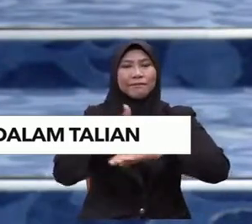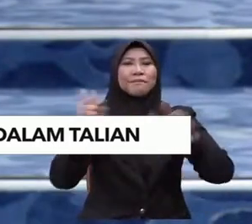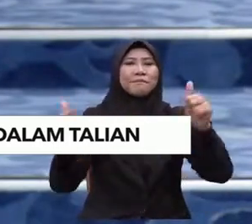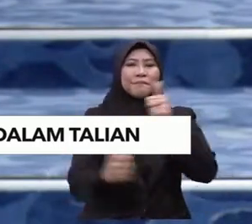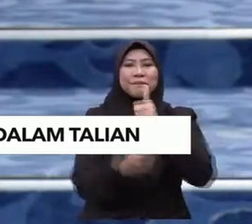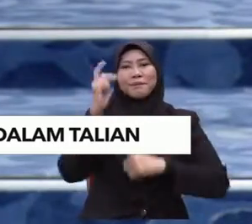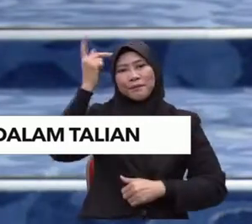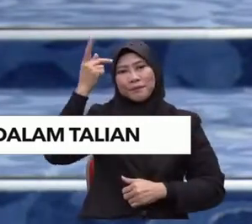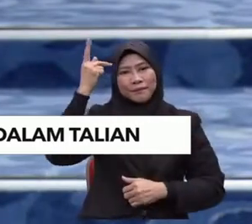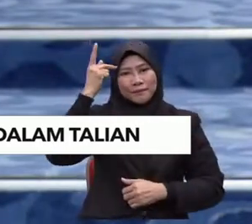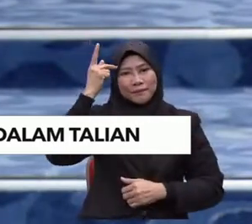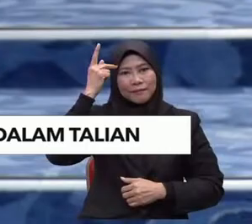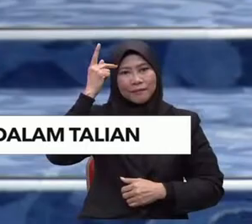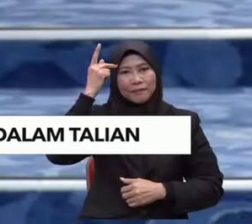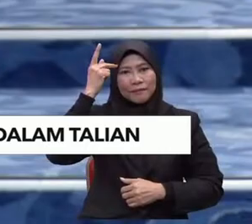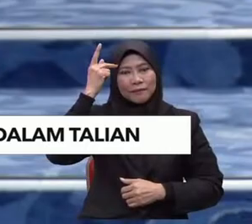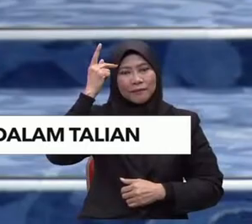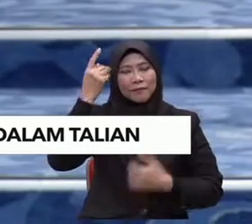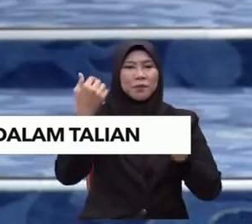ke atas